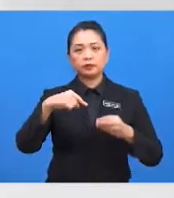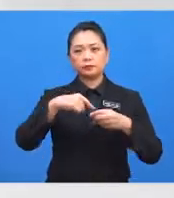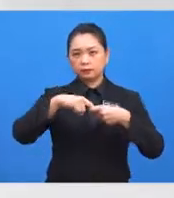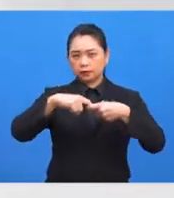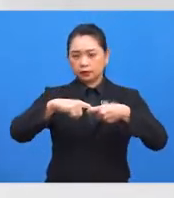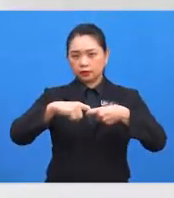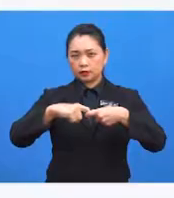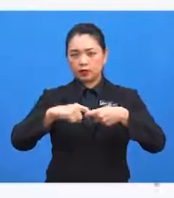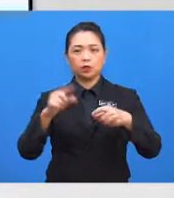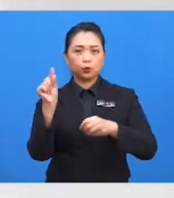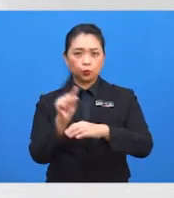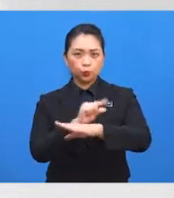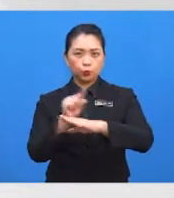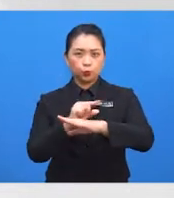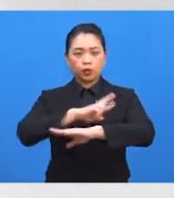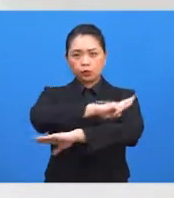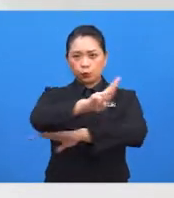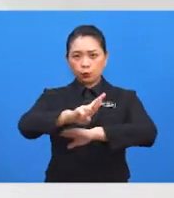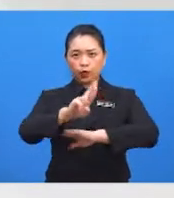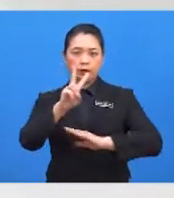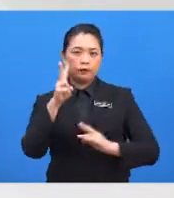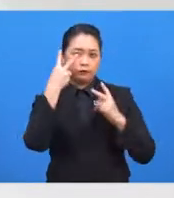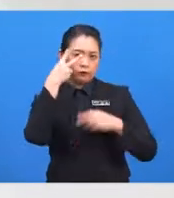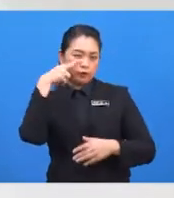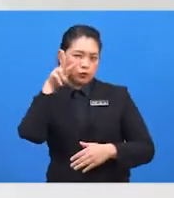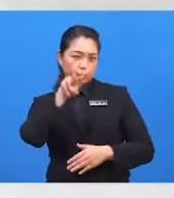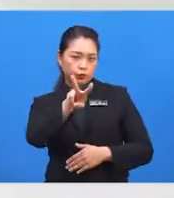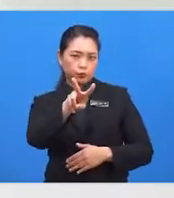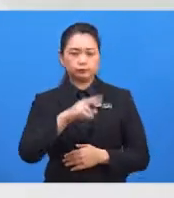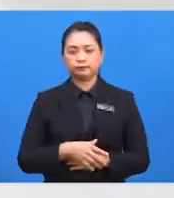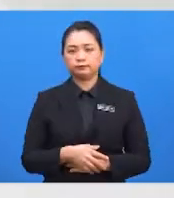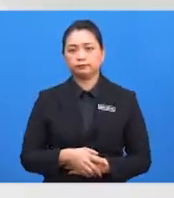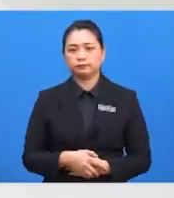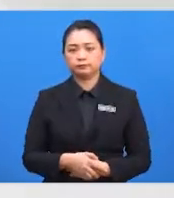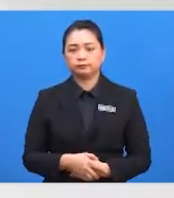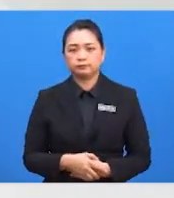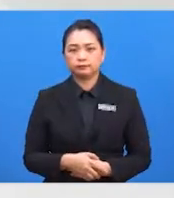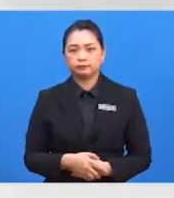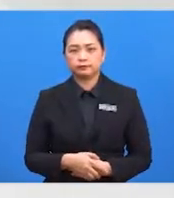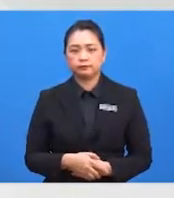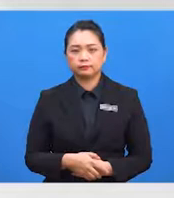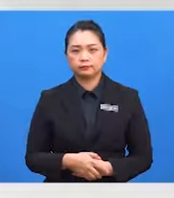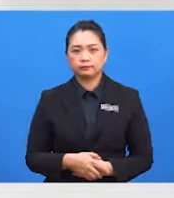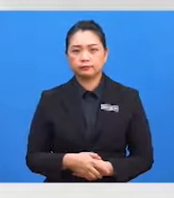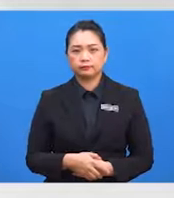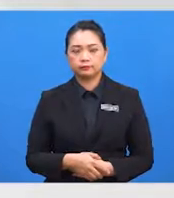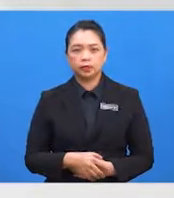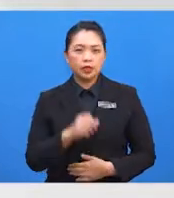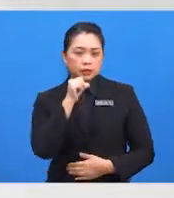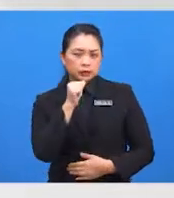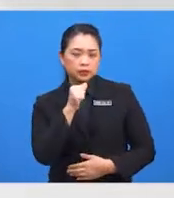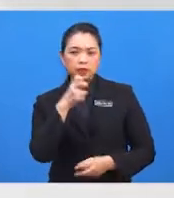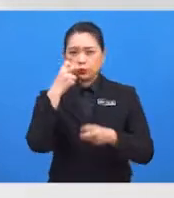ruang visual untuk menunjukkan hubung kait antara kandungan. Dalam praktis, ia tak susah